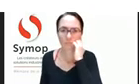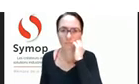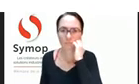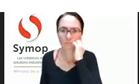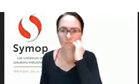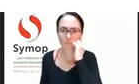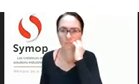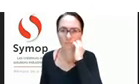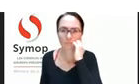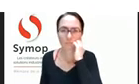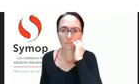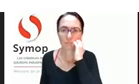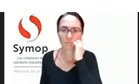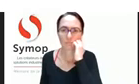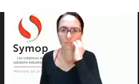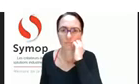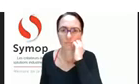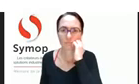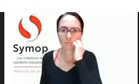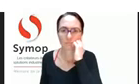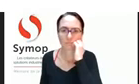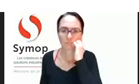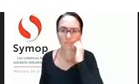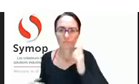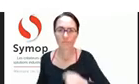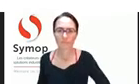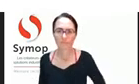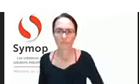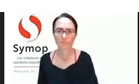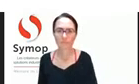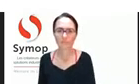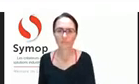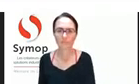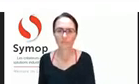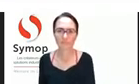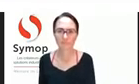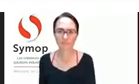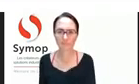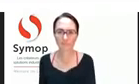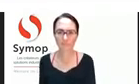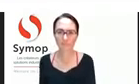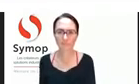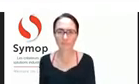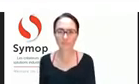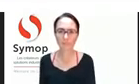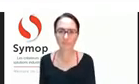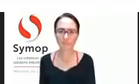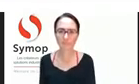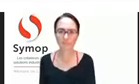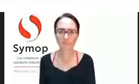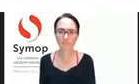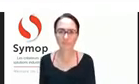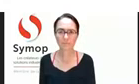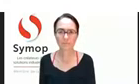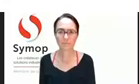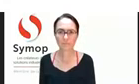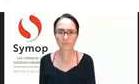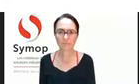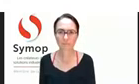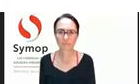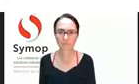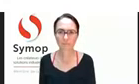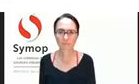rend compte aussi que on peut, en se basant sur les performances des équipements et des sous-systèmes